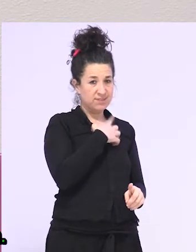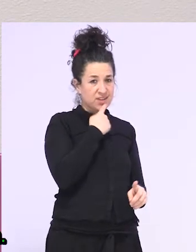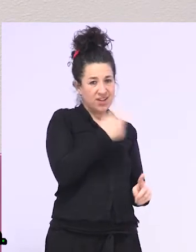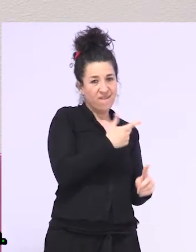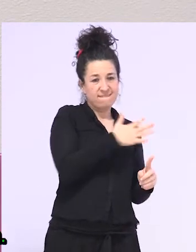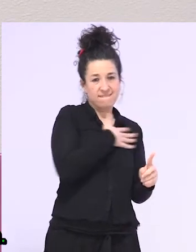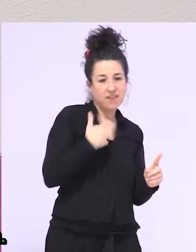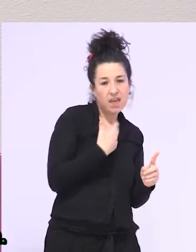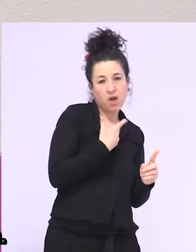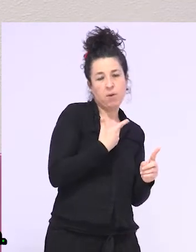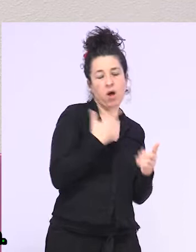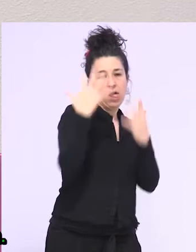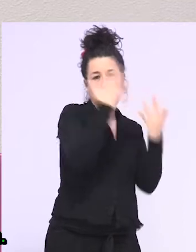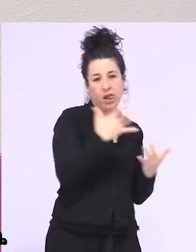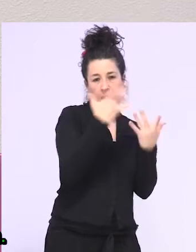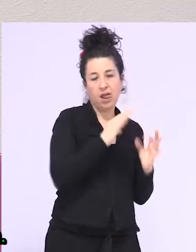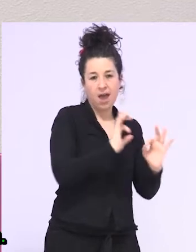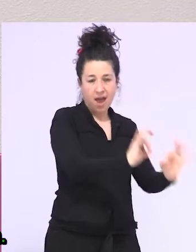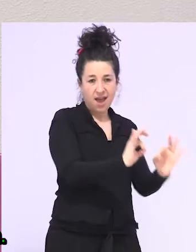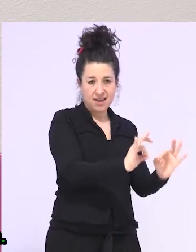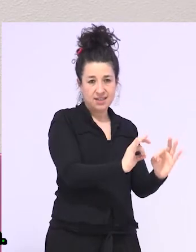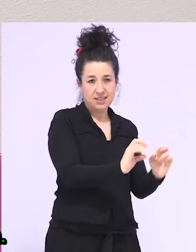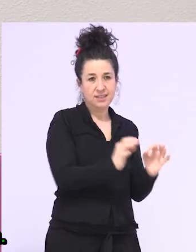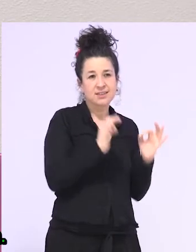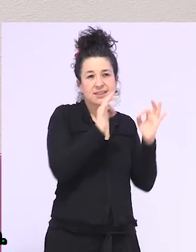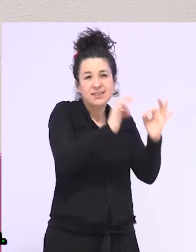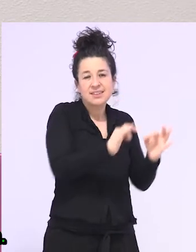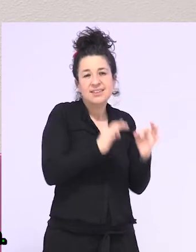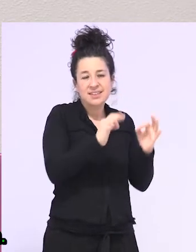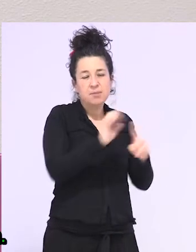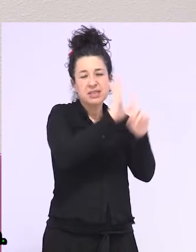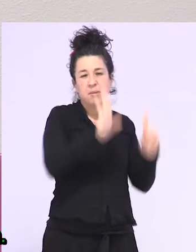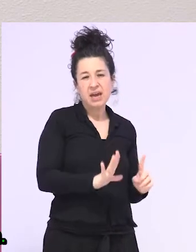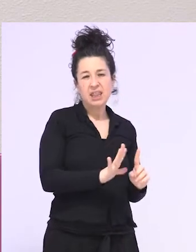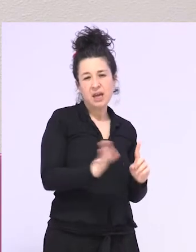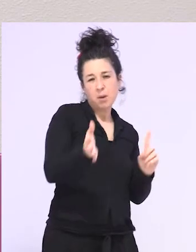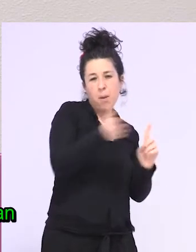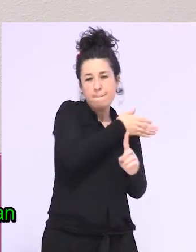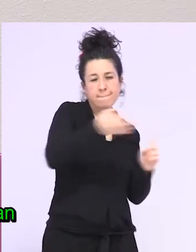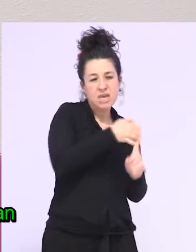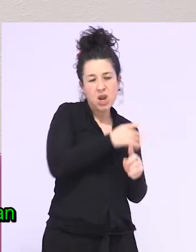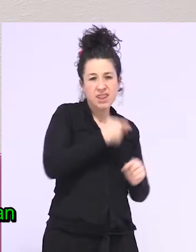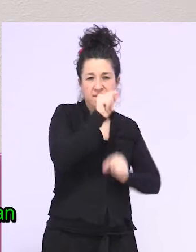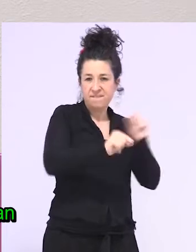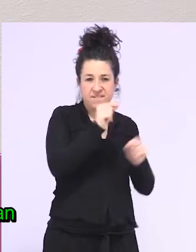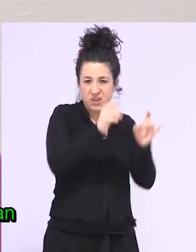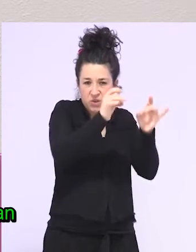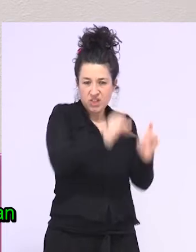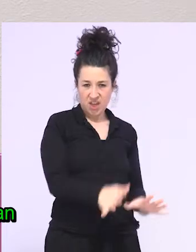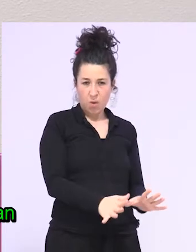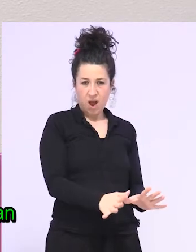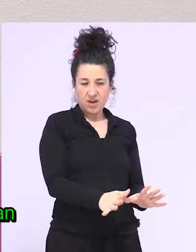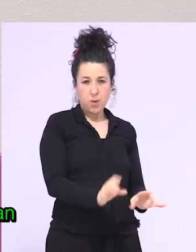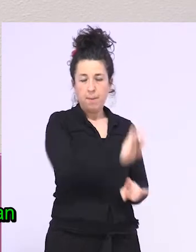argumentazioa, ez? Eta orduan beti ulertzen da nolabait indarkeria virus bat izango balitz bezala, ez? Nolabait oro har osasuntsu